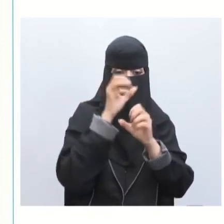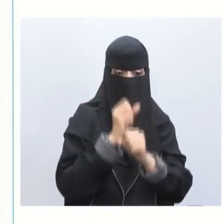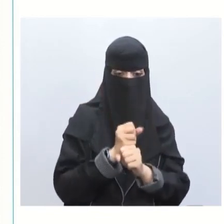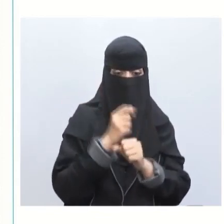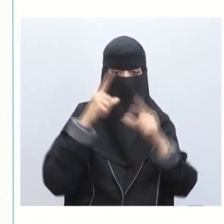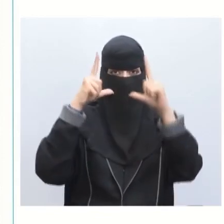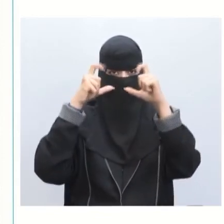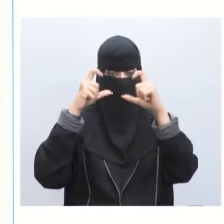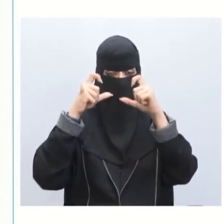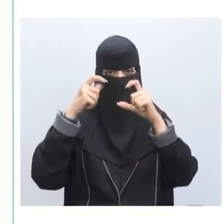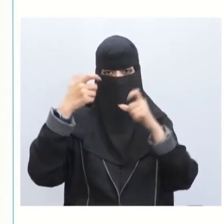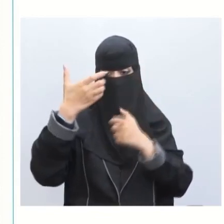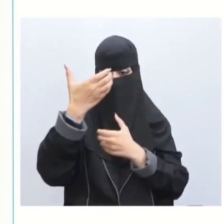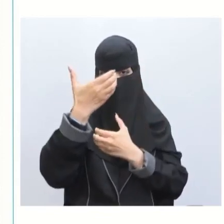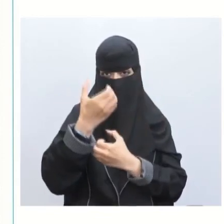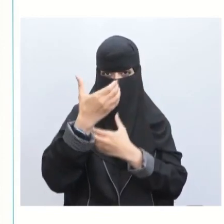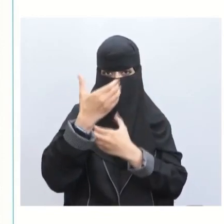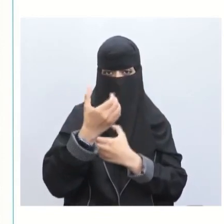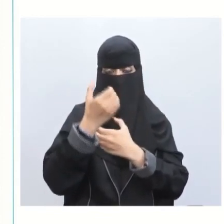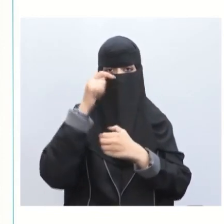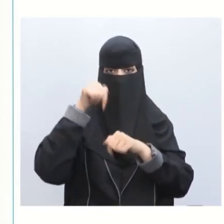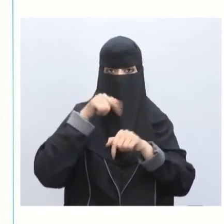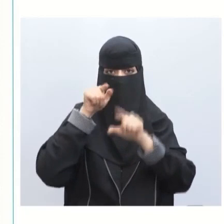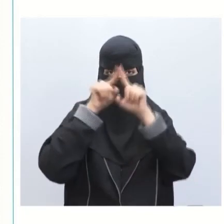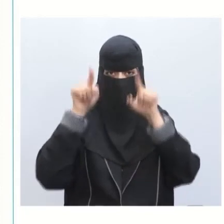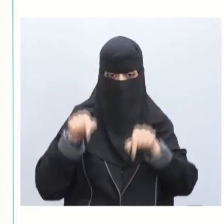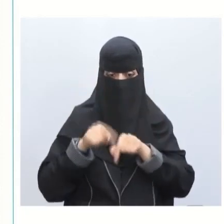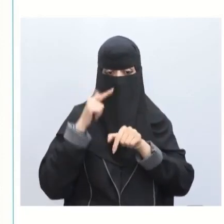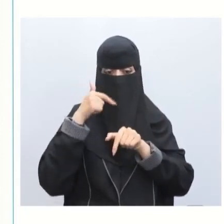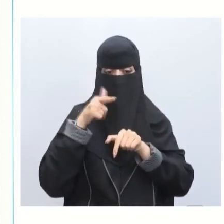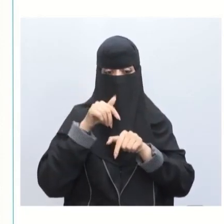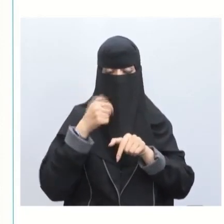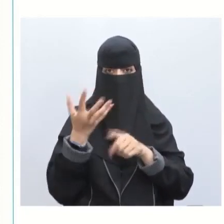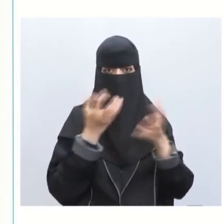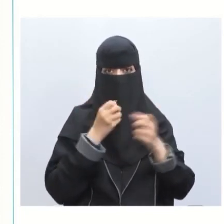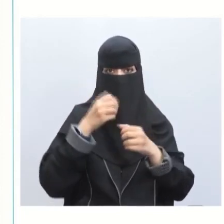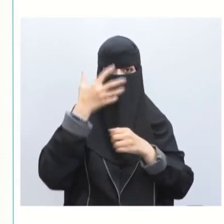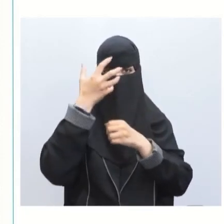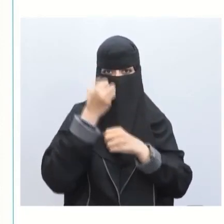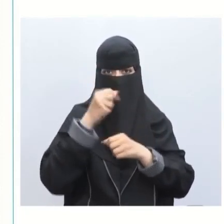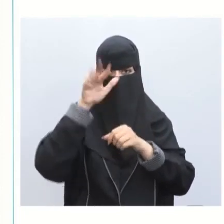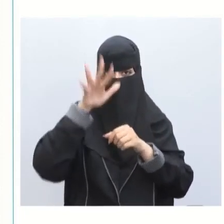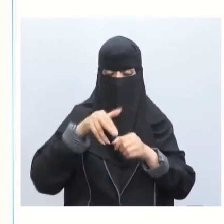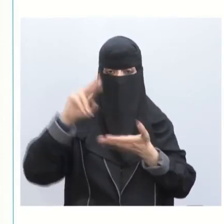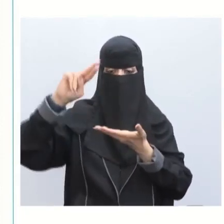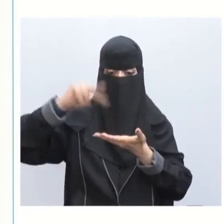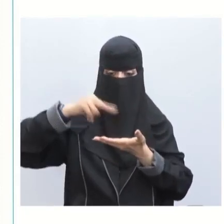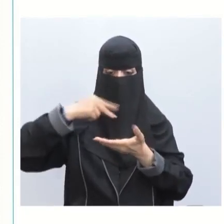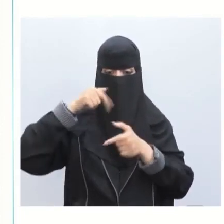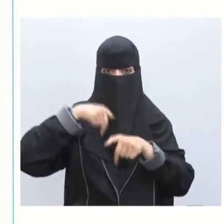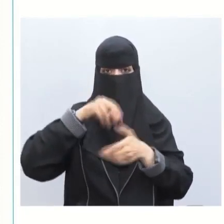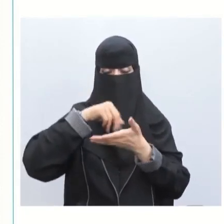طريق حفظ صور للقطات الشاشه وحفظ جميع الرسائل